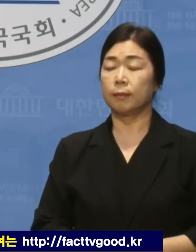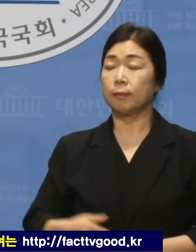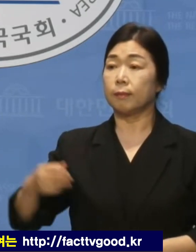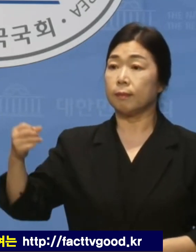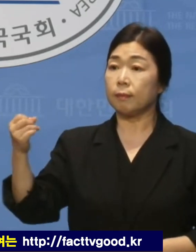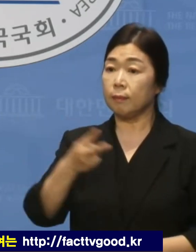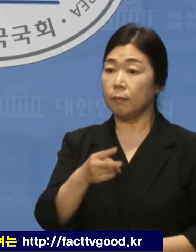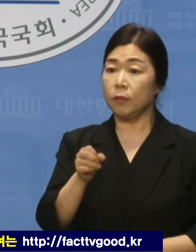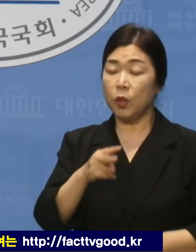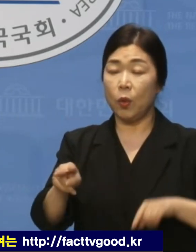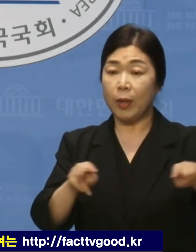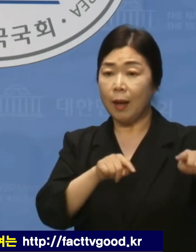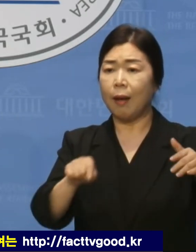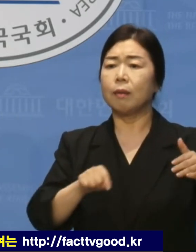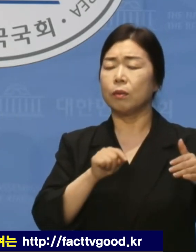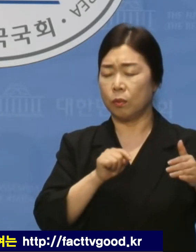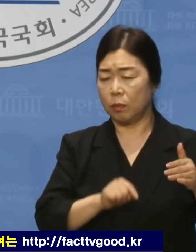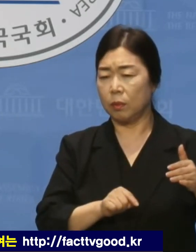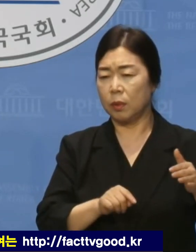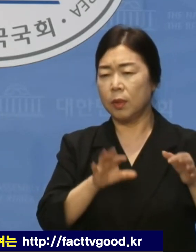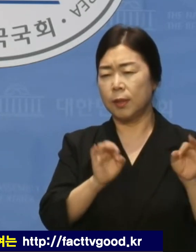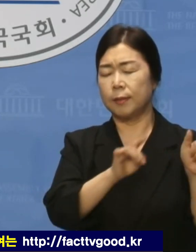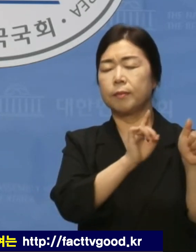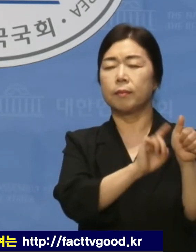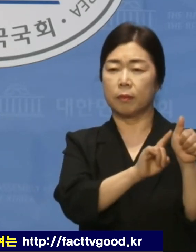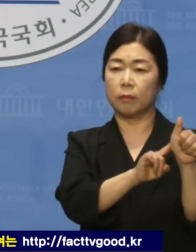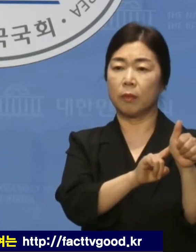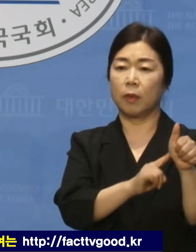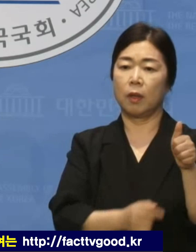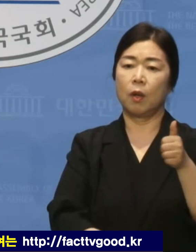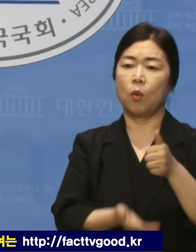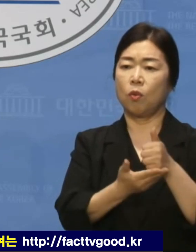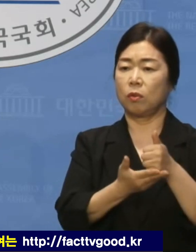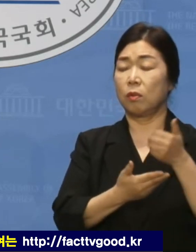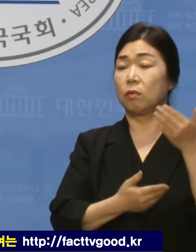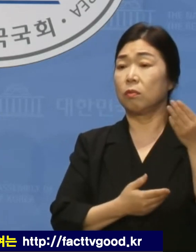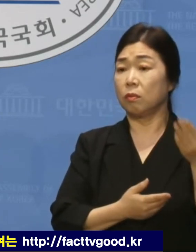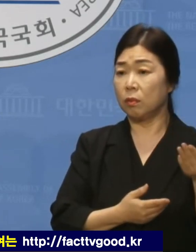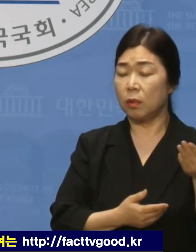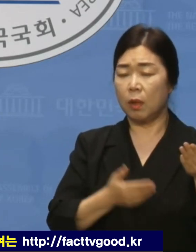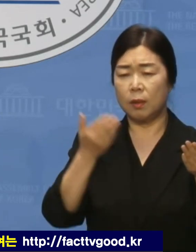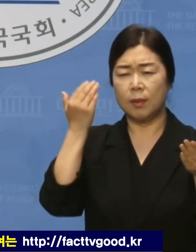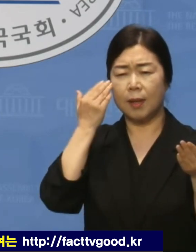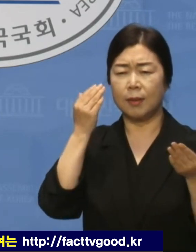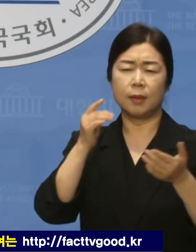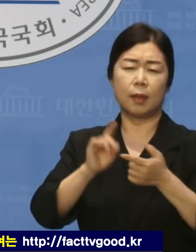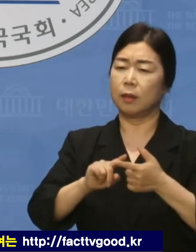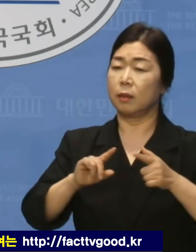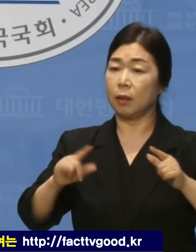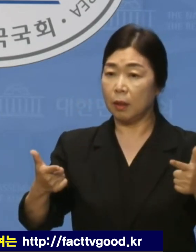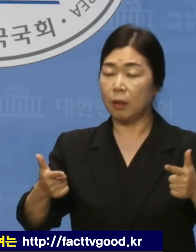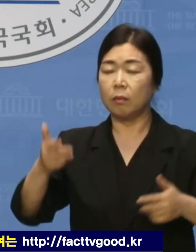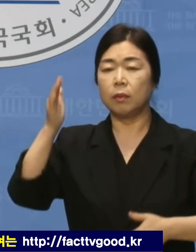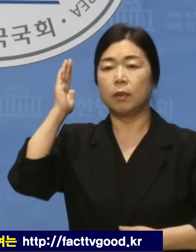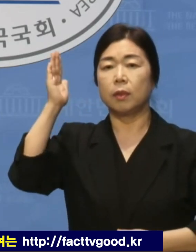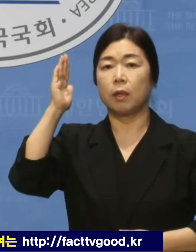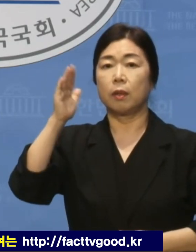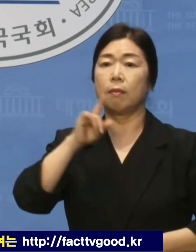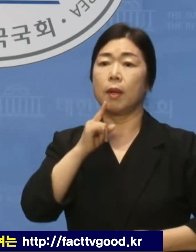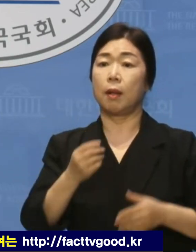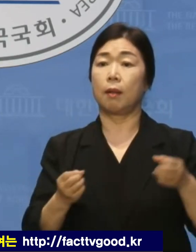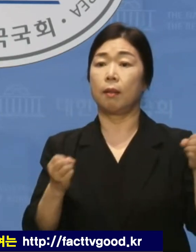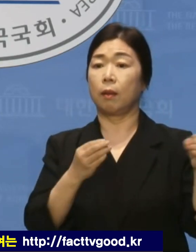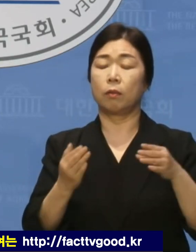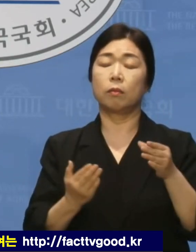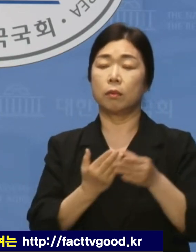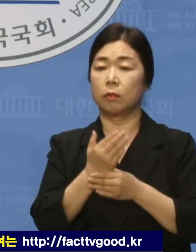심지어 여당 안에서도 김 전 구청장의 공천을 두고 상식적이지 않다는 이야기가 나오고